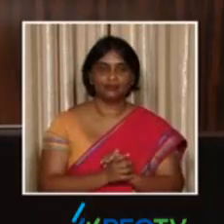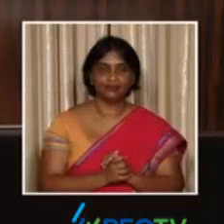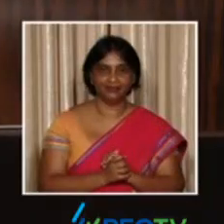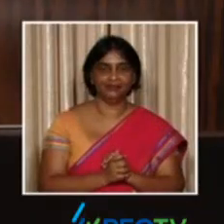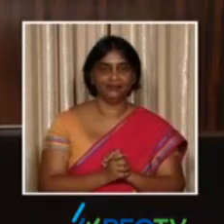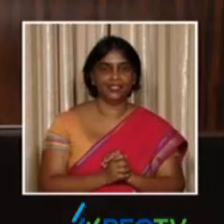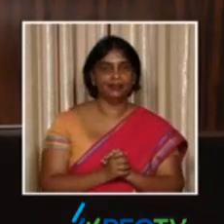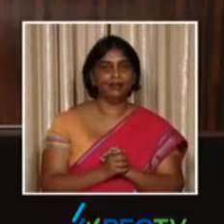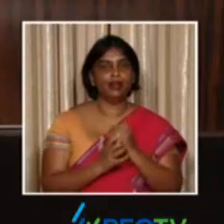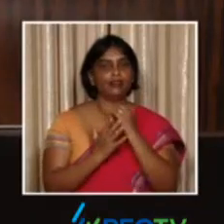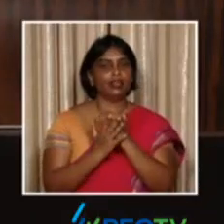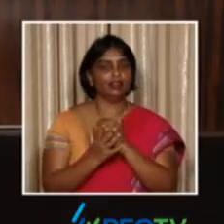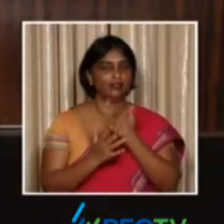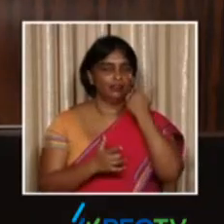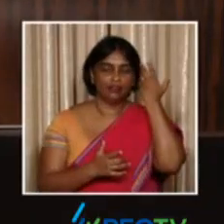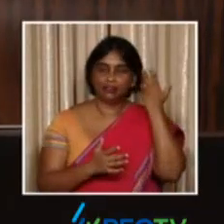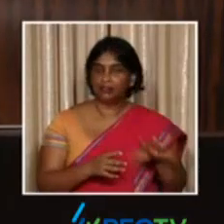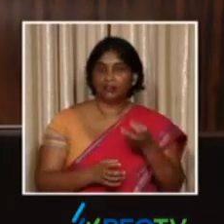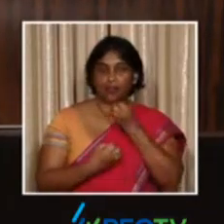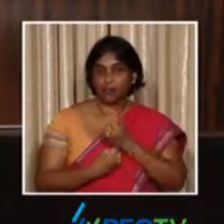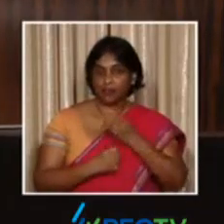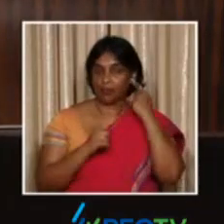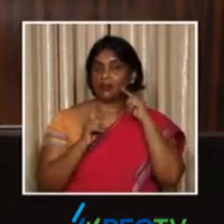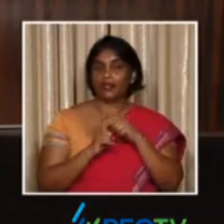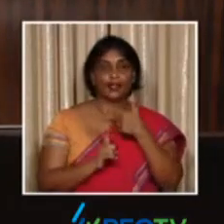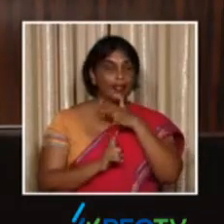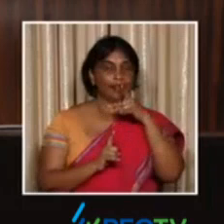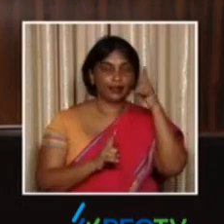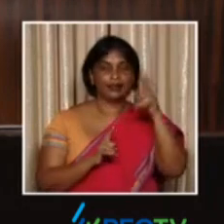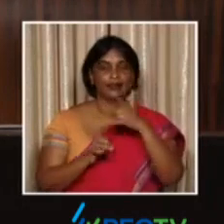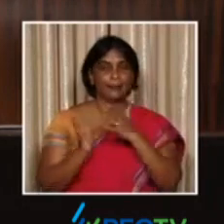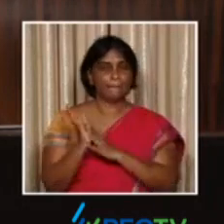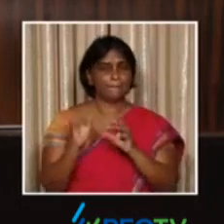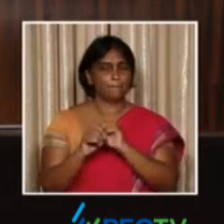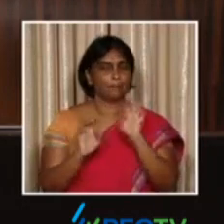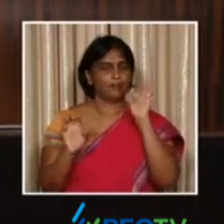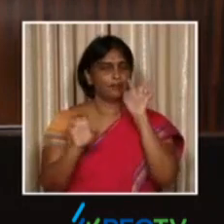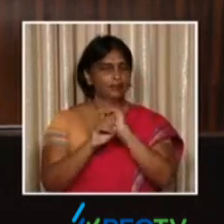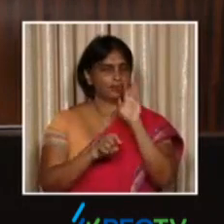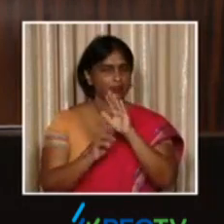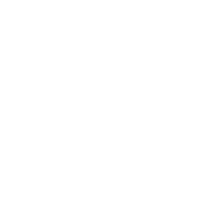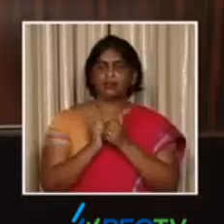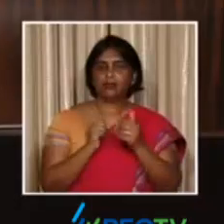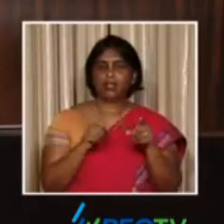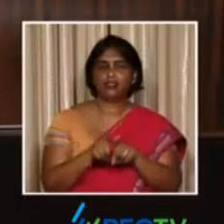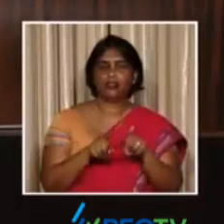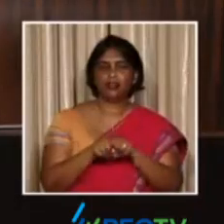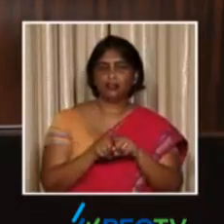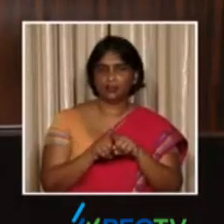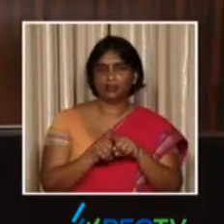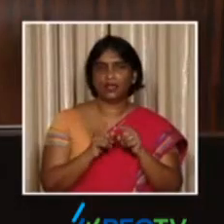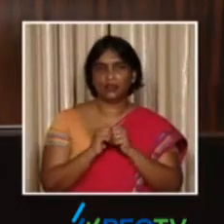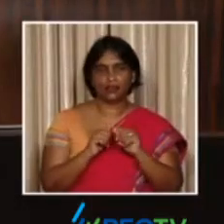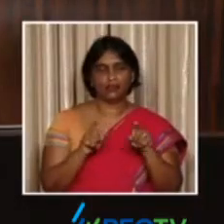පාස්කු ඉරුදින මරාගෙන මැරෙන බෝම්බ ප්‍රහාරය පිළිබඳව බ්‍රිතාන්‍ය channel 4 නාලිකාව විසින් විකාශය කරන ලද වැඩසටහන මගින් එල්ල කරන